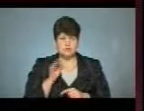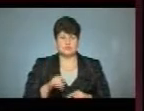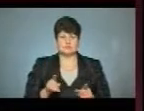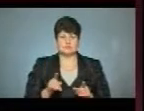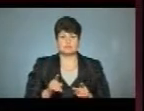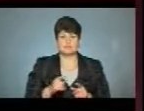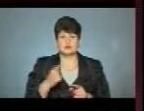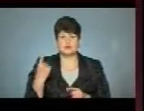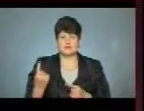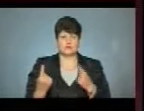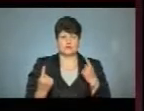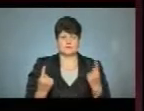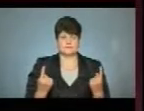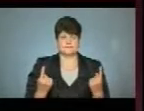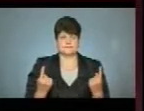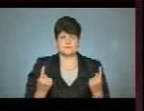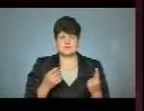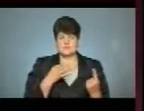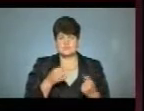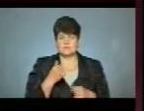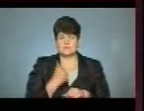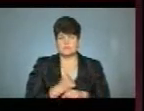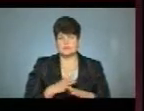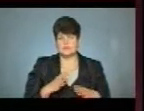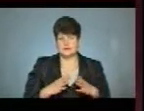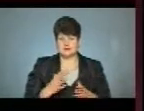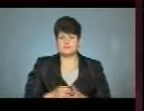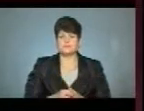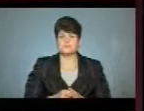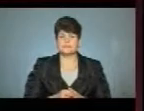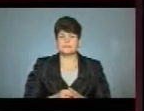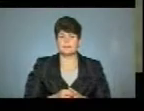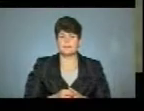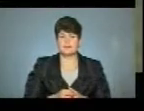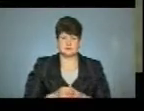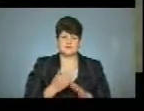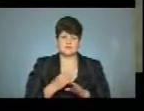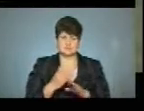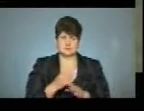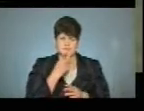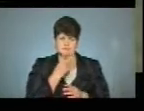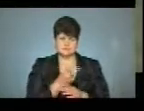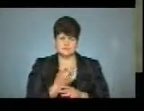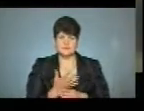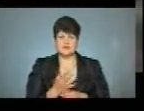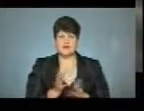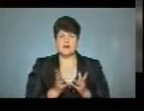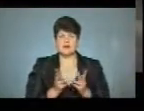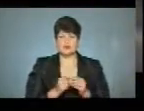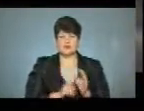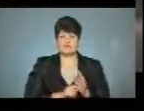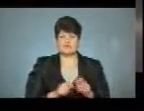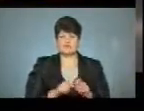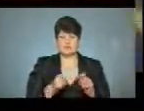з рахунком 1-1, повідомив головний тренер тернополян Василь Івегеш. Ось фрагменти матчу. Рахунок гравці відкрили у